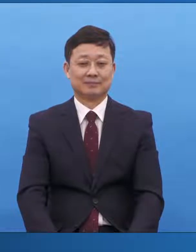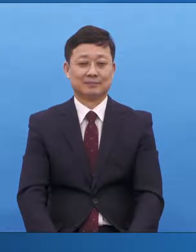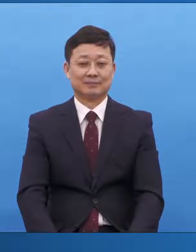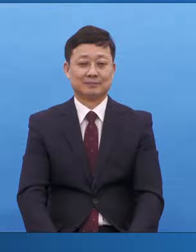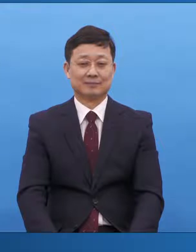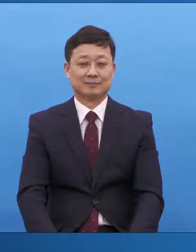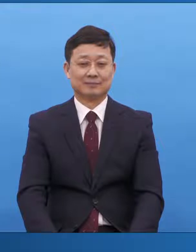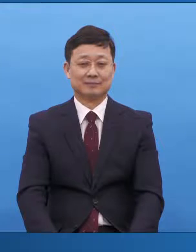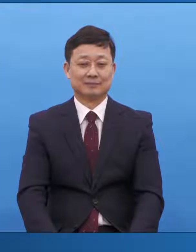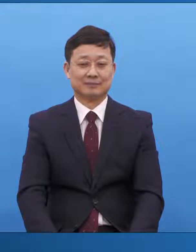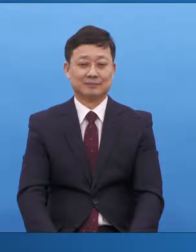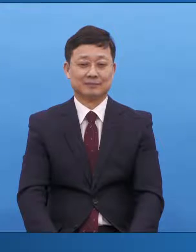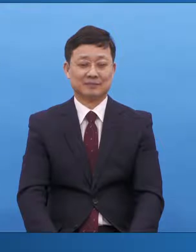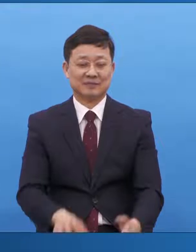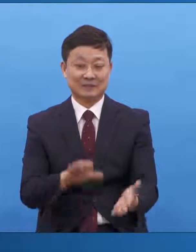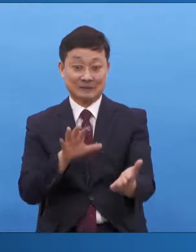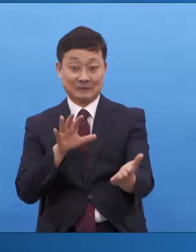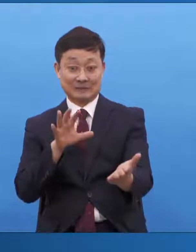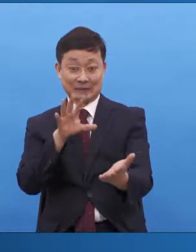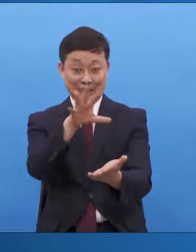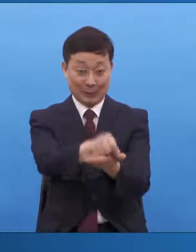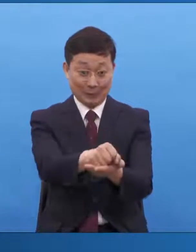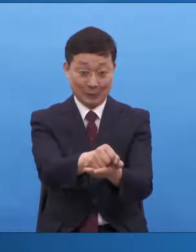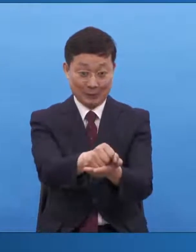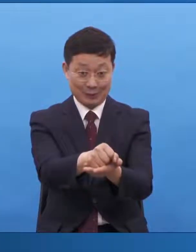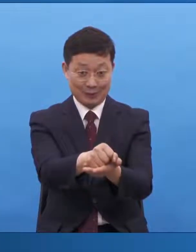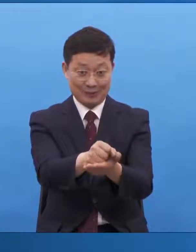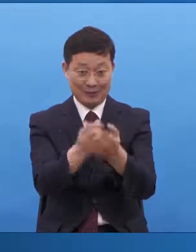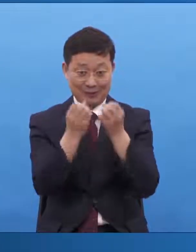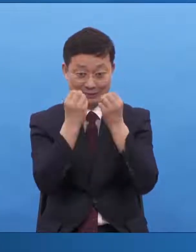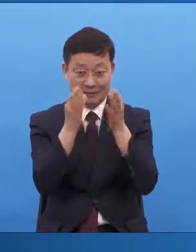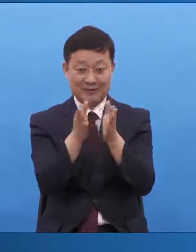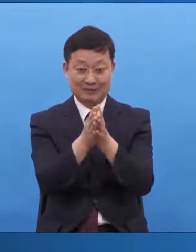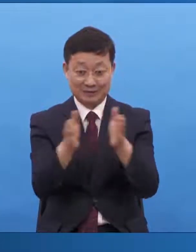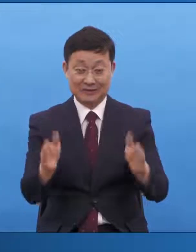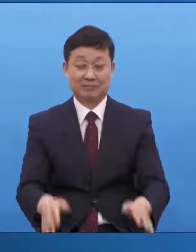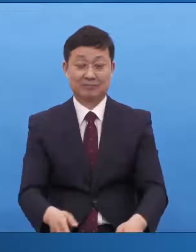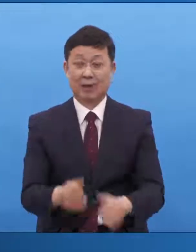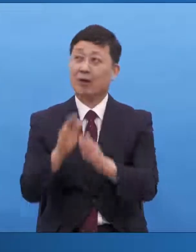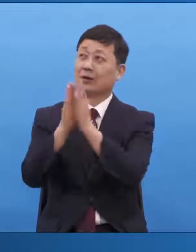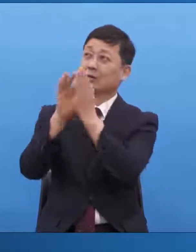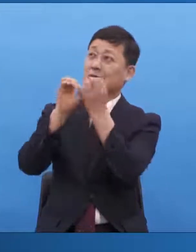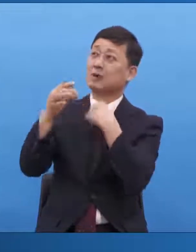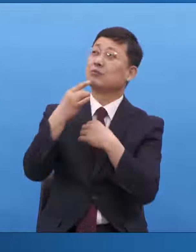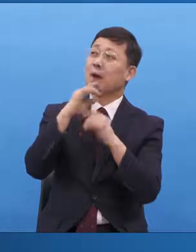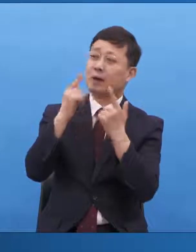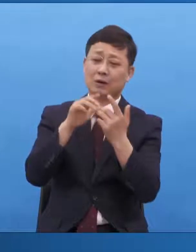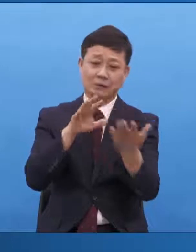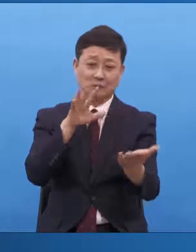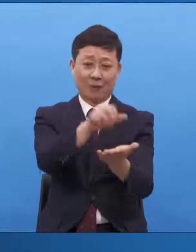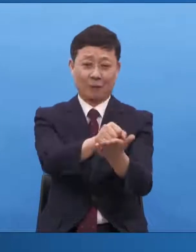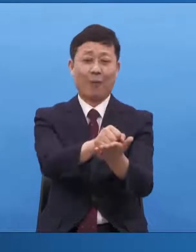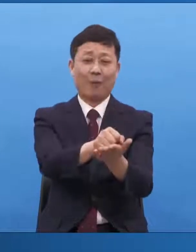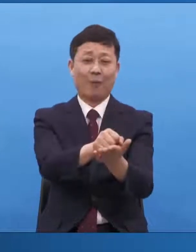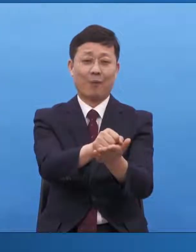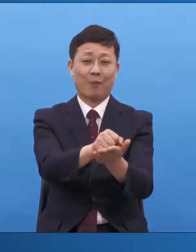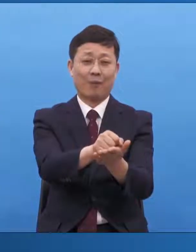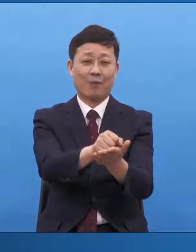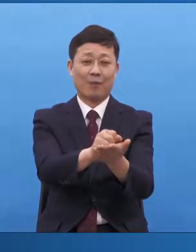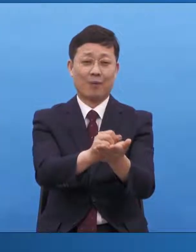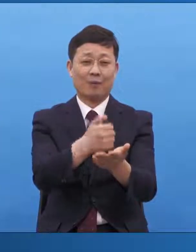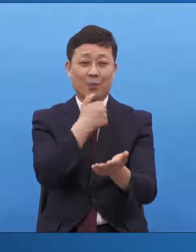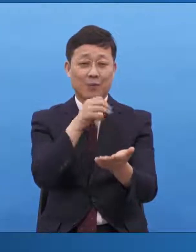드디어 정복이 시작된 겁니다. Ultimately, conquest began. 응답은 물론이고. And of course, answers too. 꼭 기억해. And so you must